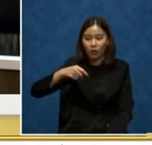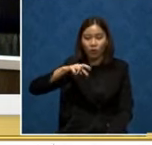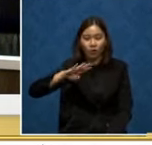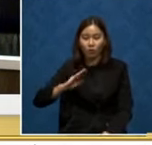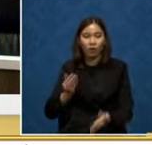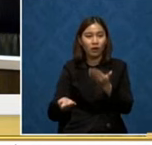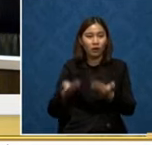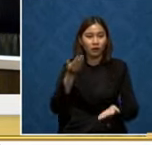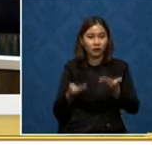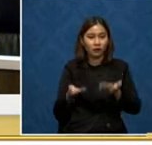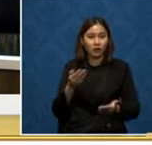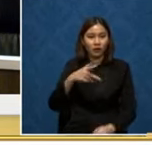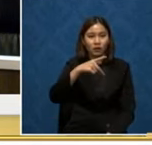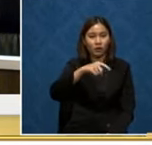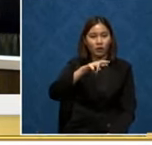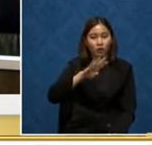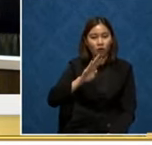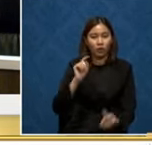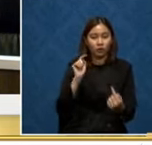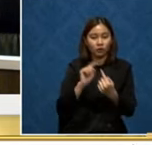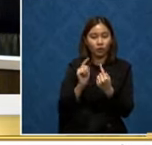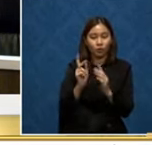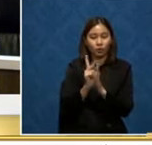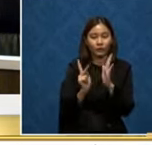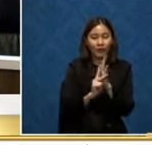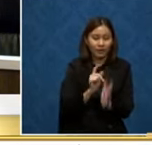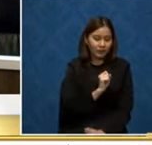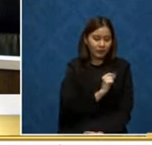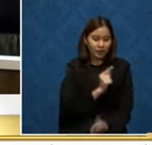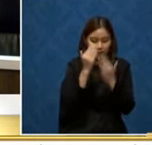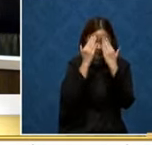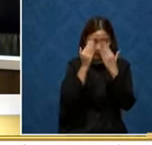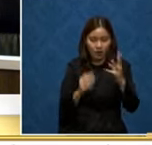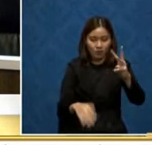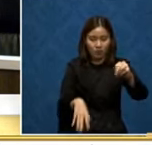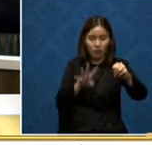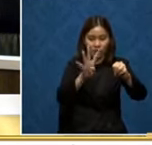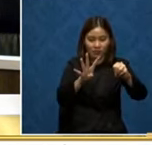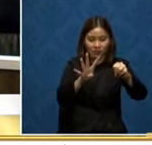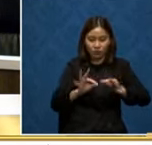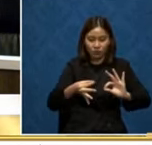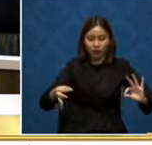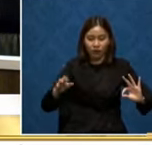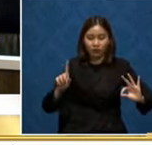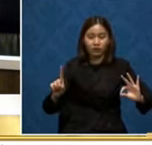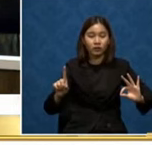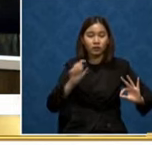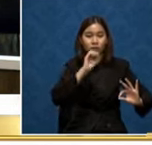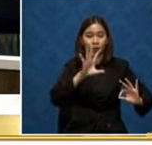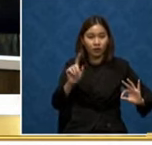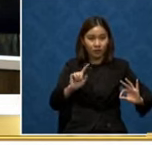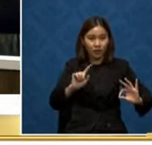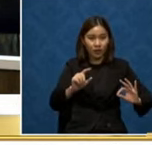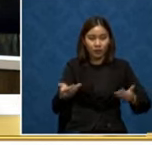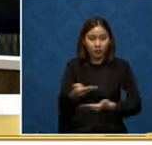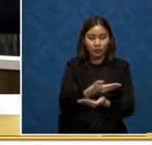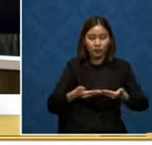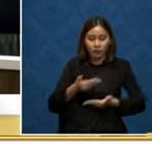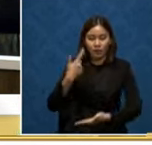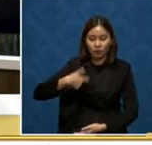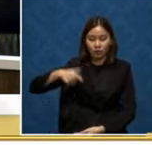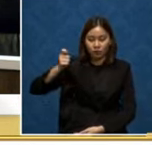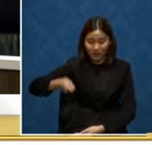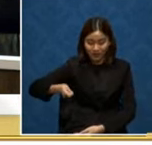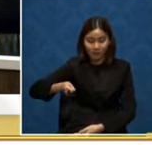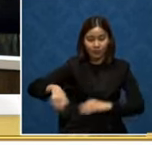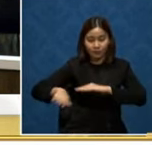ัญตินี้ พราชบัญัติว่าด้วยกฎหมายอิสลามใน มาตาสีวัก 1ว่าการพิจารณาคดีในสารชั้น